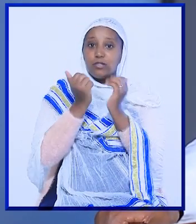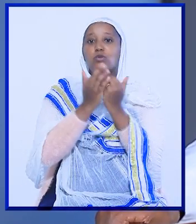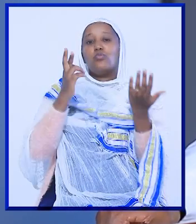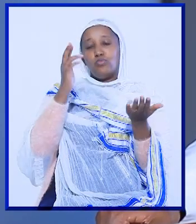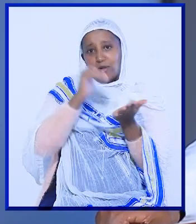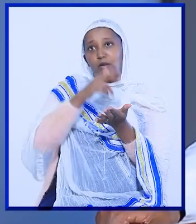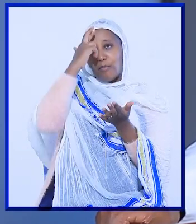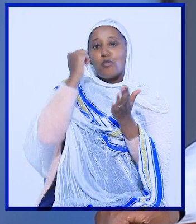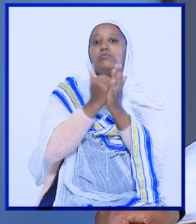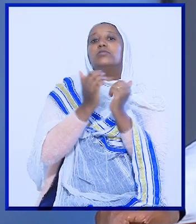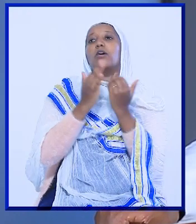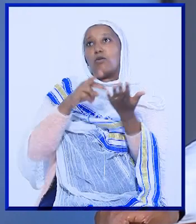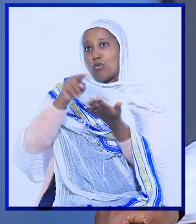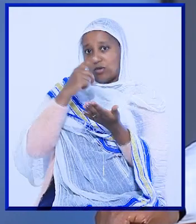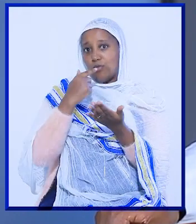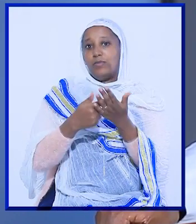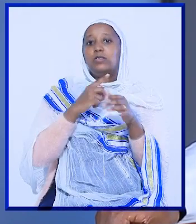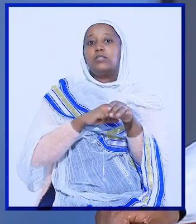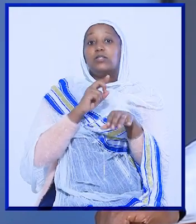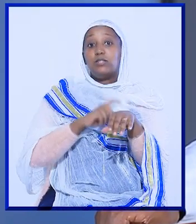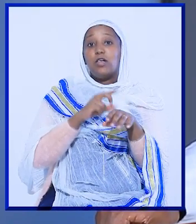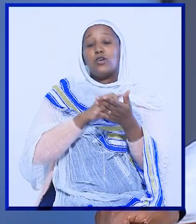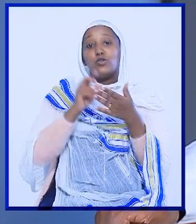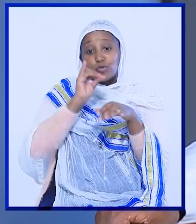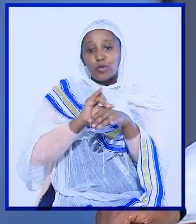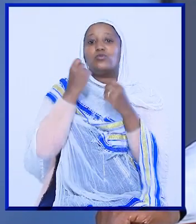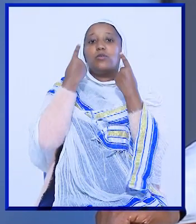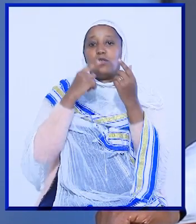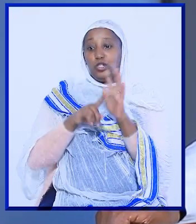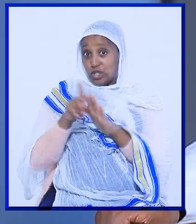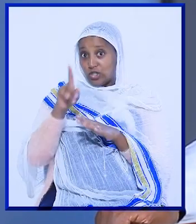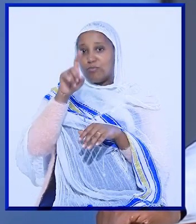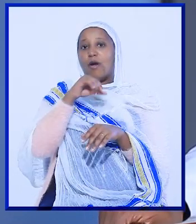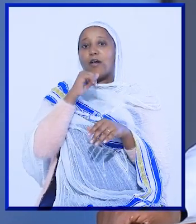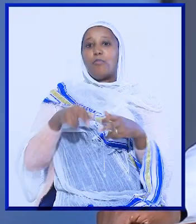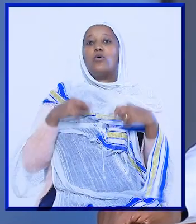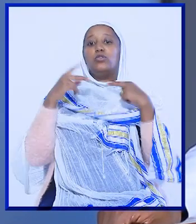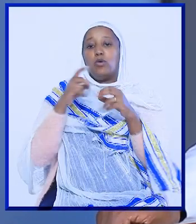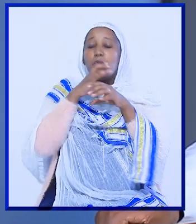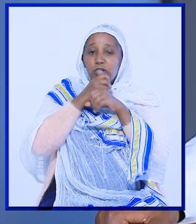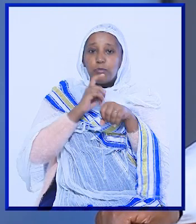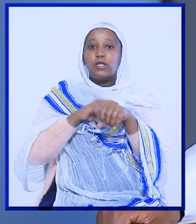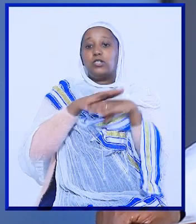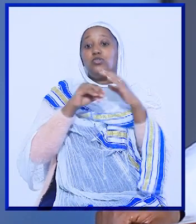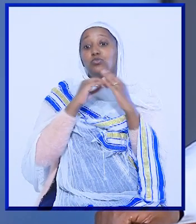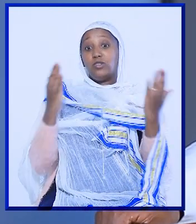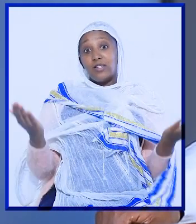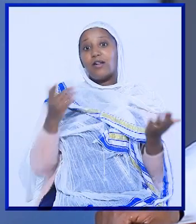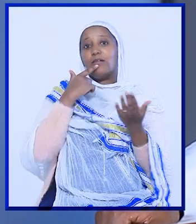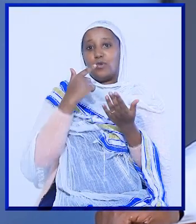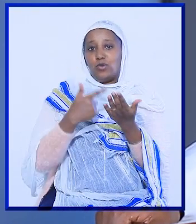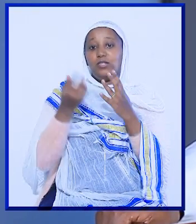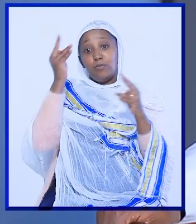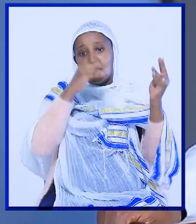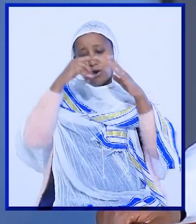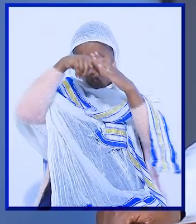በቀራኒው እንደተሰቀልኩት ዳግም በሮም ልሰቀል እጓዛለሁ አለው። ይሄኔ ቅዱስ ጴጥሮስ ገባው ሊሸሽ የማይገባው ህይወት እንደሆነ። በሸመገልክ ጊዜ አንተ